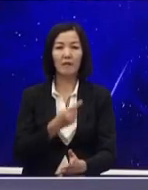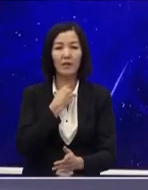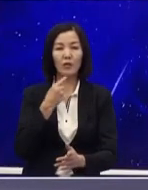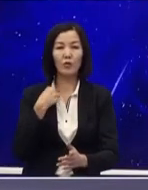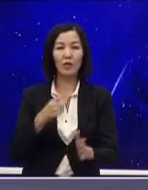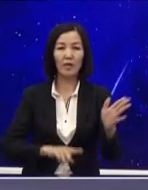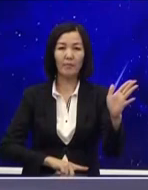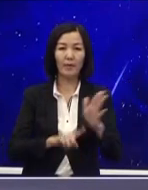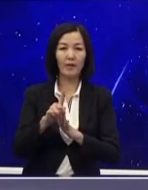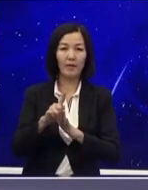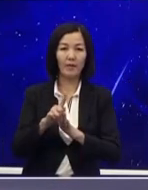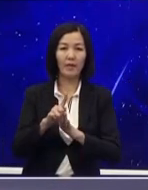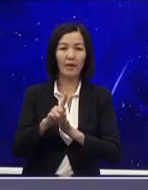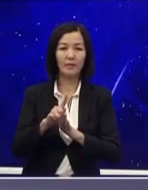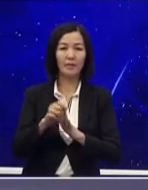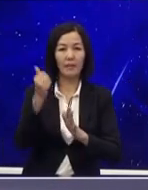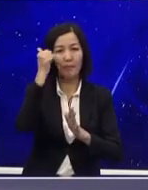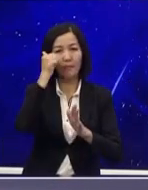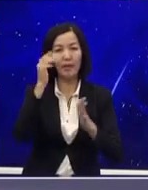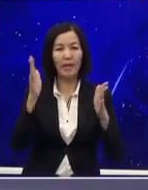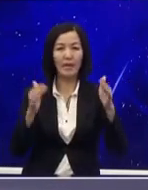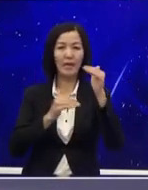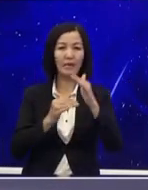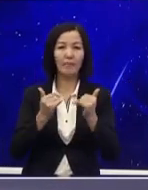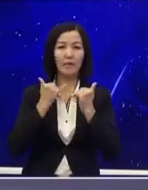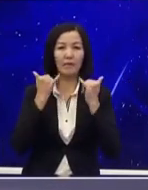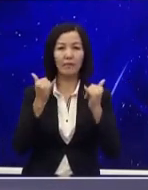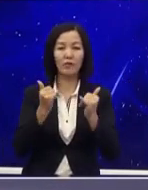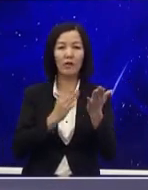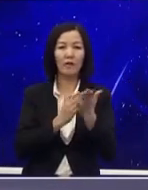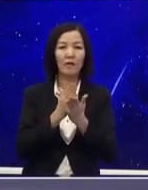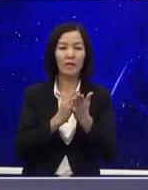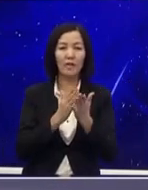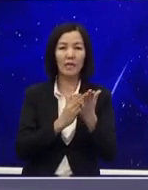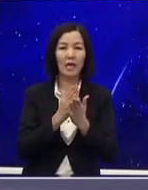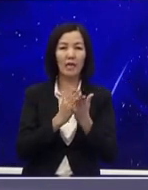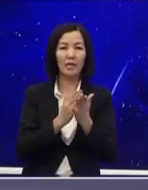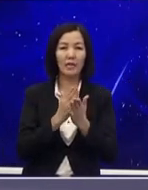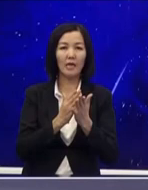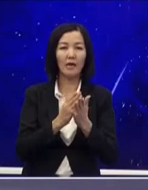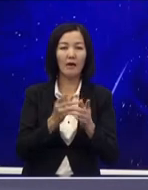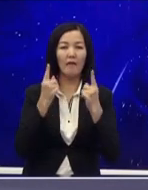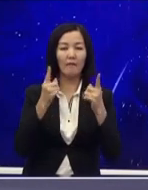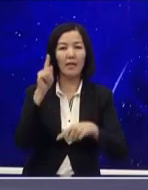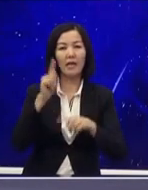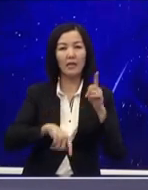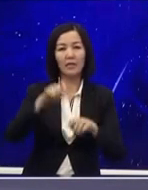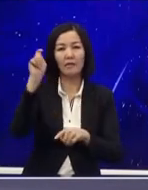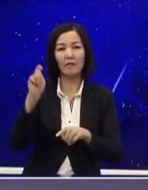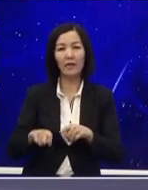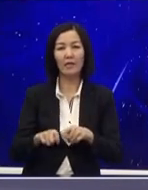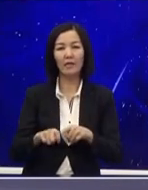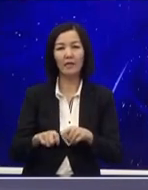В Талдыкургане появилась мемориальная доска, посвященная памяти ветерана труда, орденоносца времен Великой Отечественной